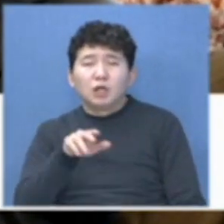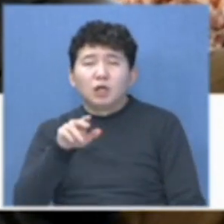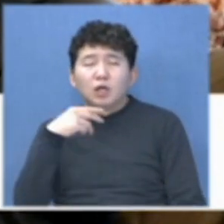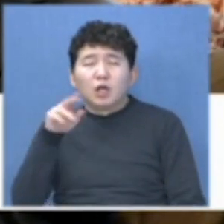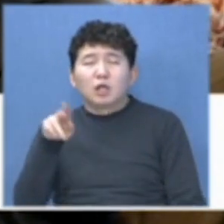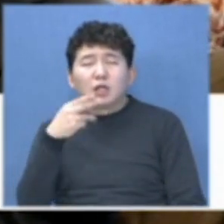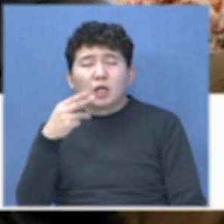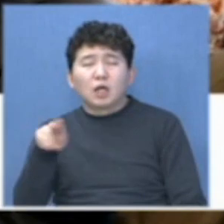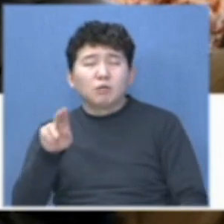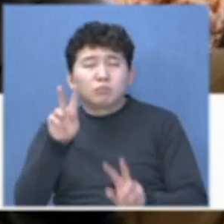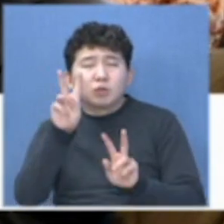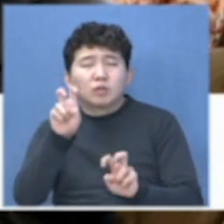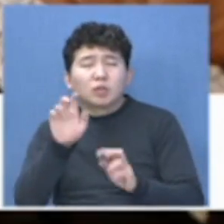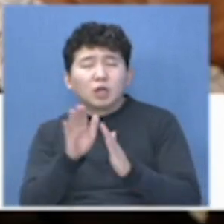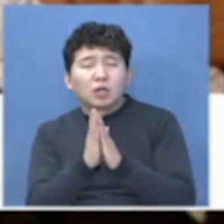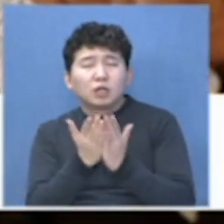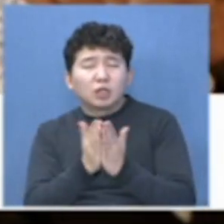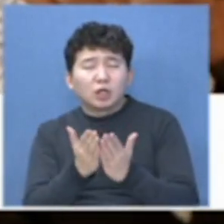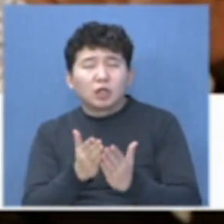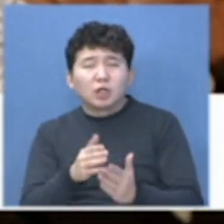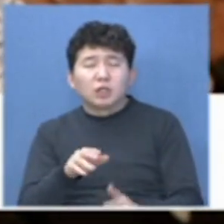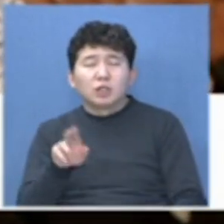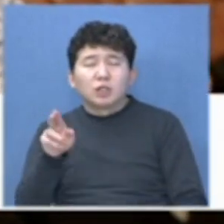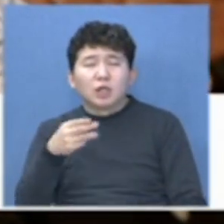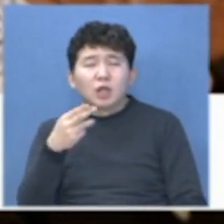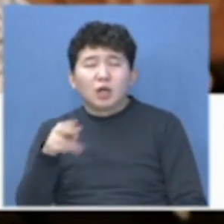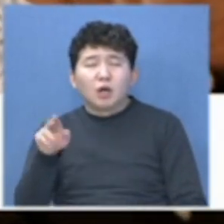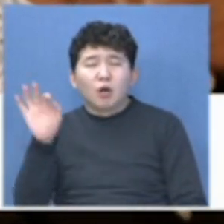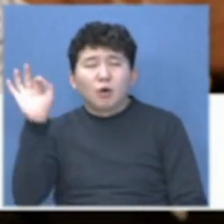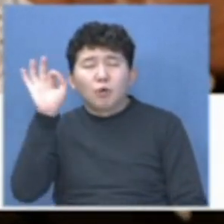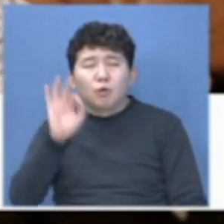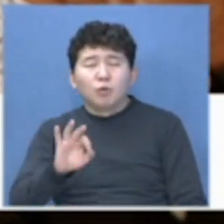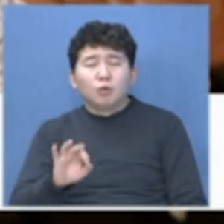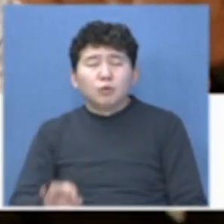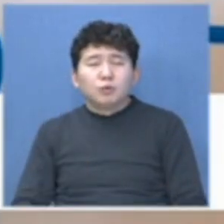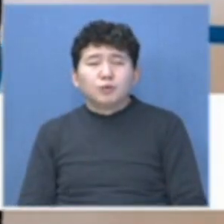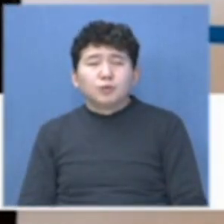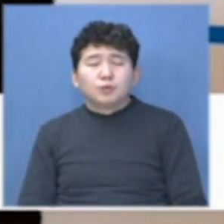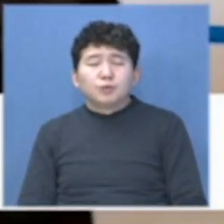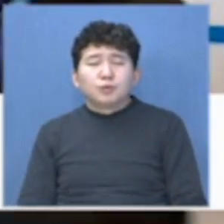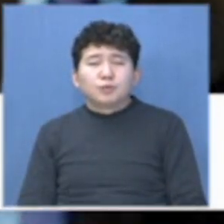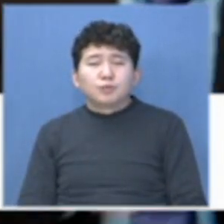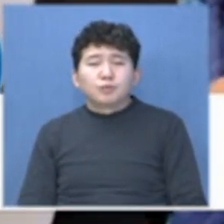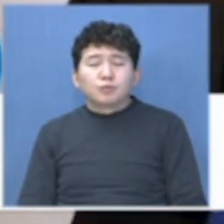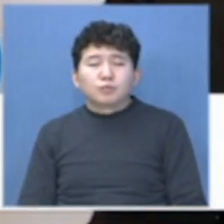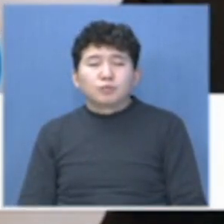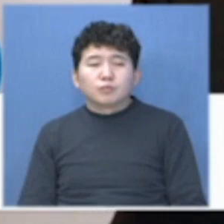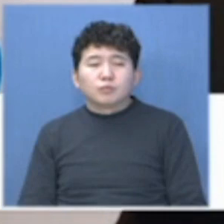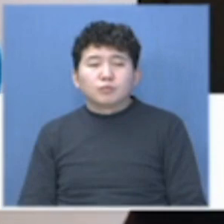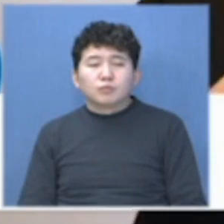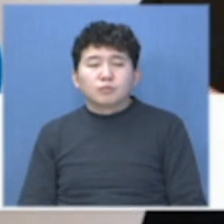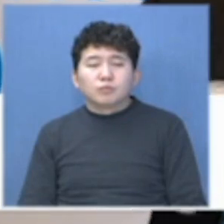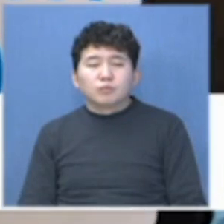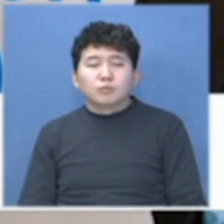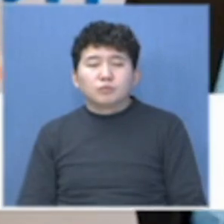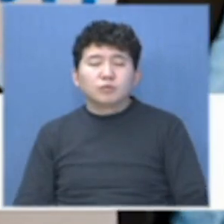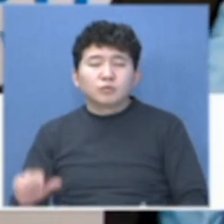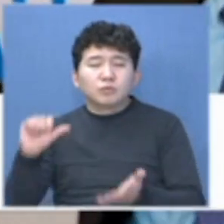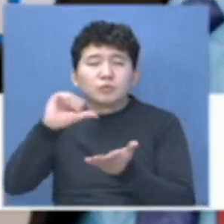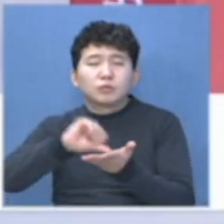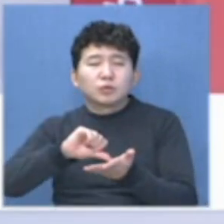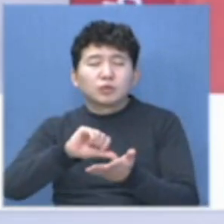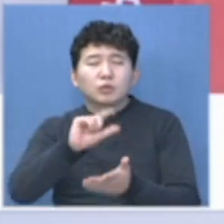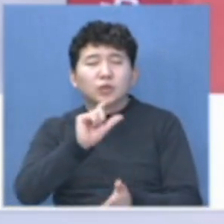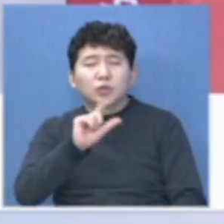лентасын қию рәсіміне шығыстан шыққан желтоқсаншылар елдің түкпір-түкпірінен жиналды. Онда желтоқсан оқиғасына қатысқан өңір